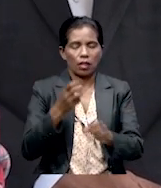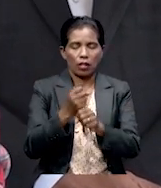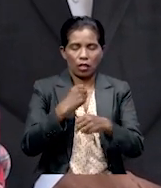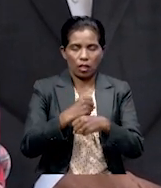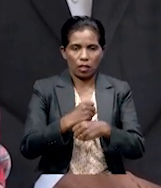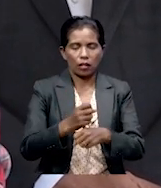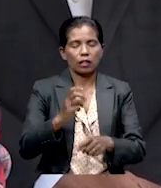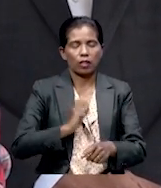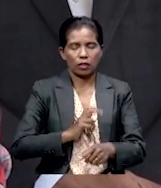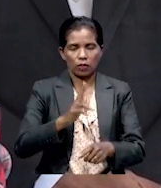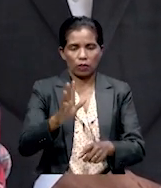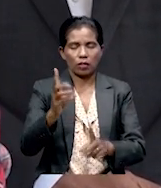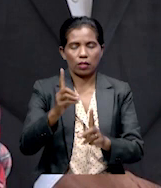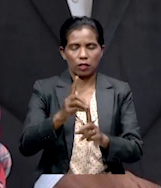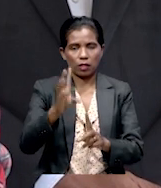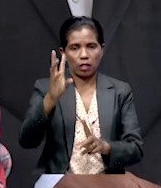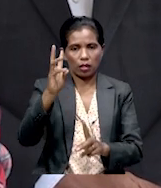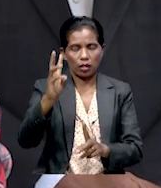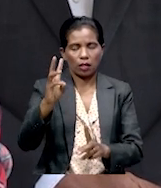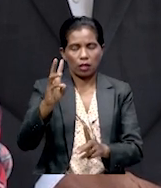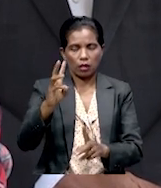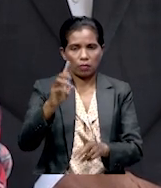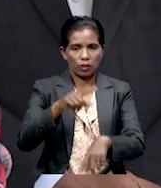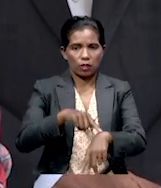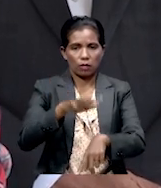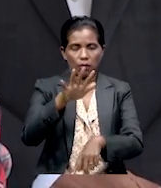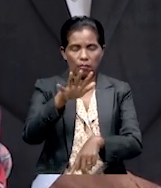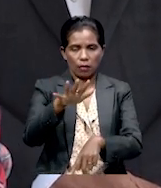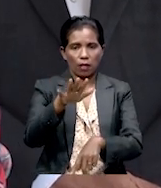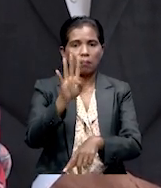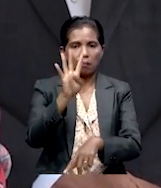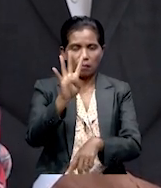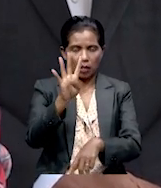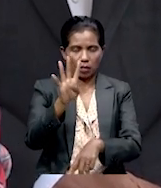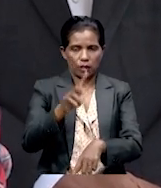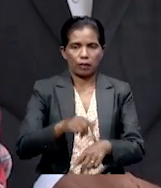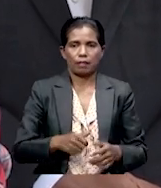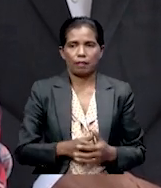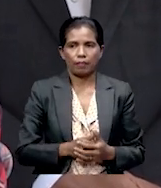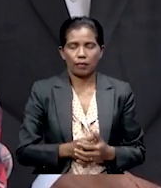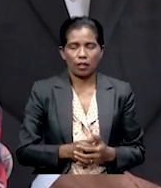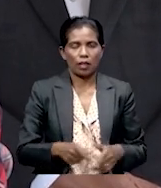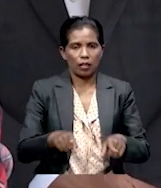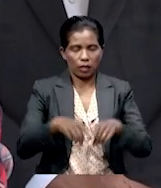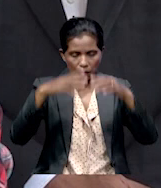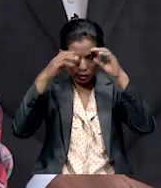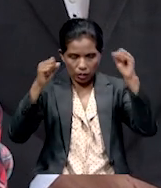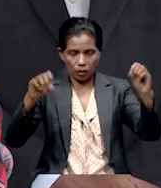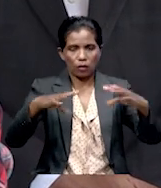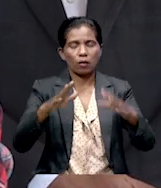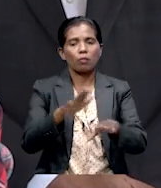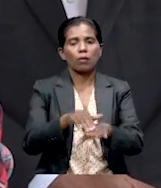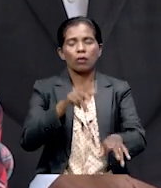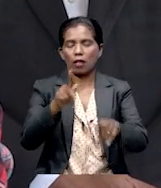lorok raik tukuhat, tamane, iha momenti dene, nudar presidente komisau nien, akar konvida